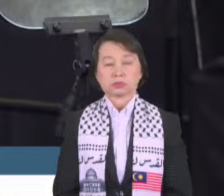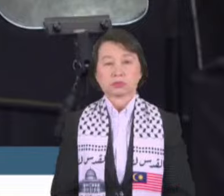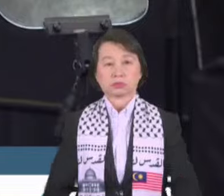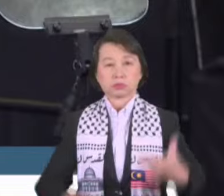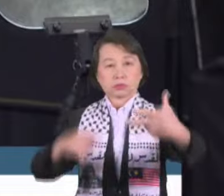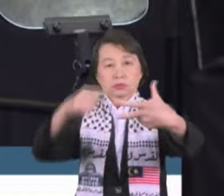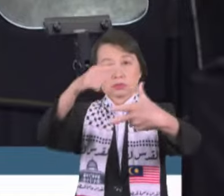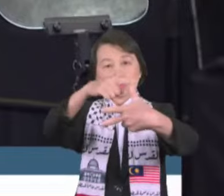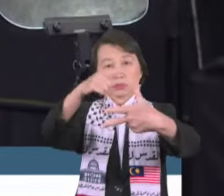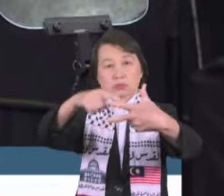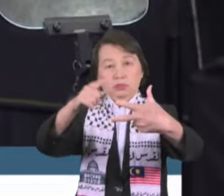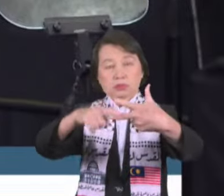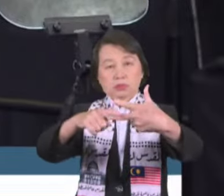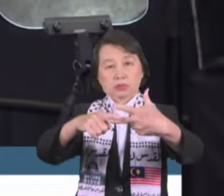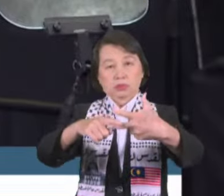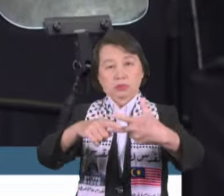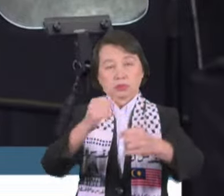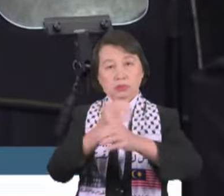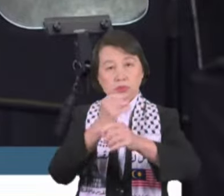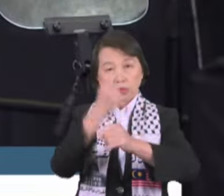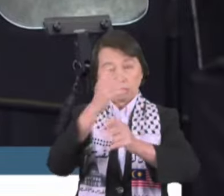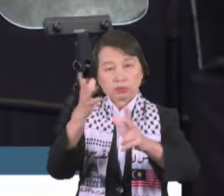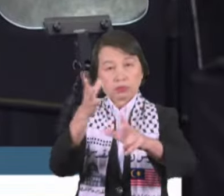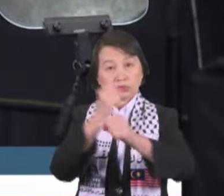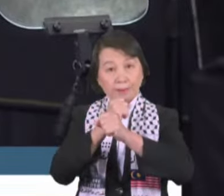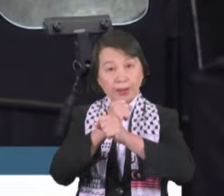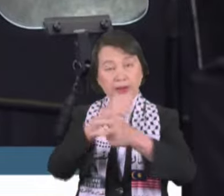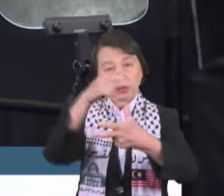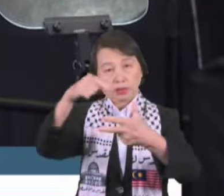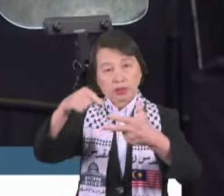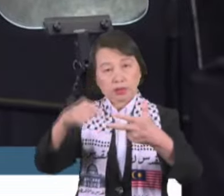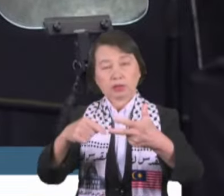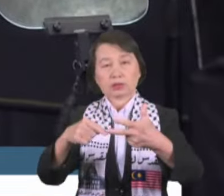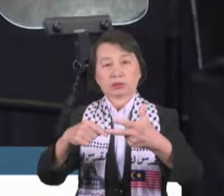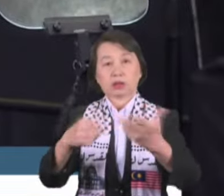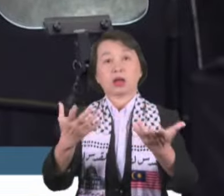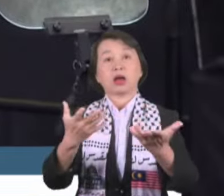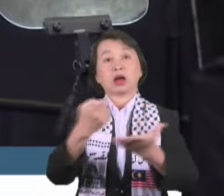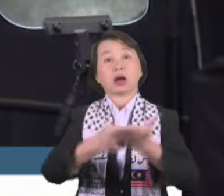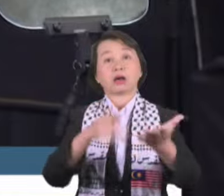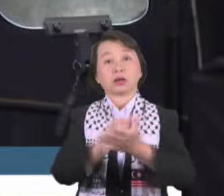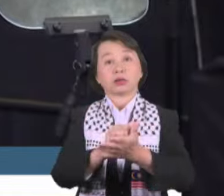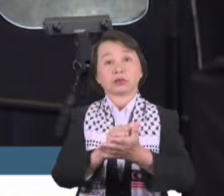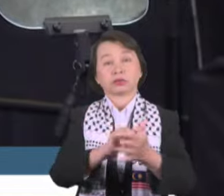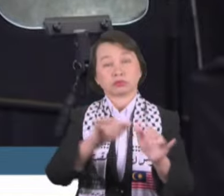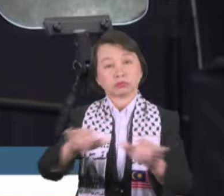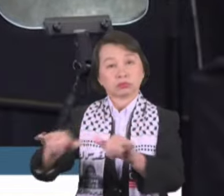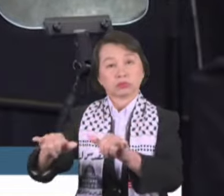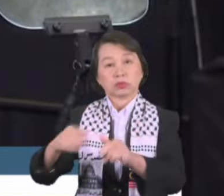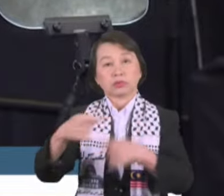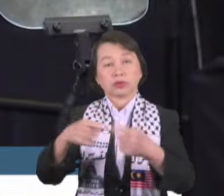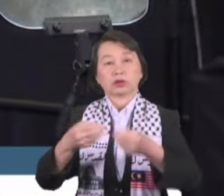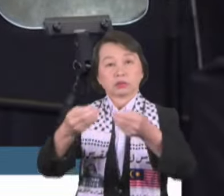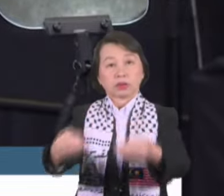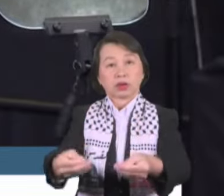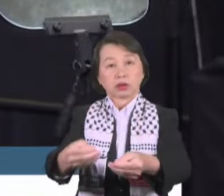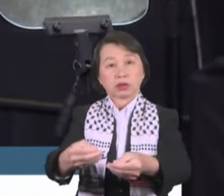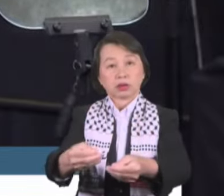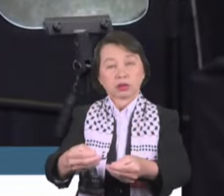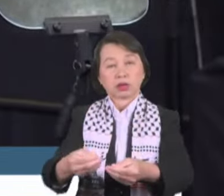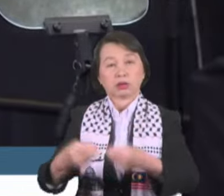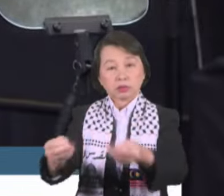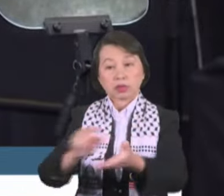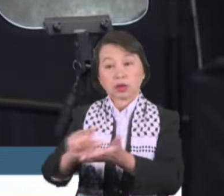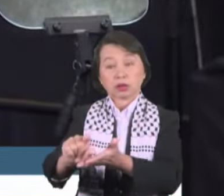Tiga ikhtiar bagi mencapai maksud ini. Apa dia ukuran kita? Bila kita beri ganjaran, apa dia